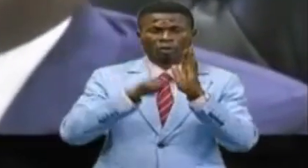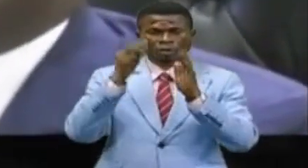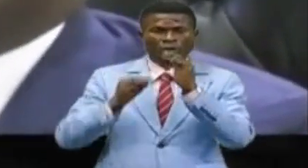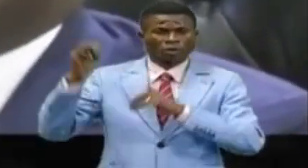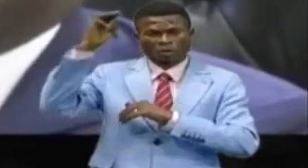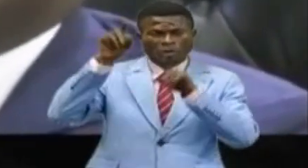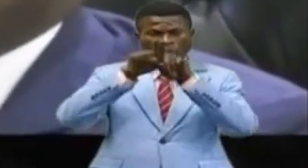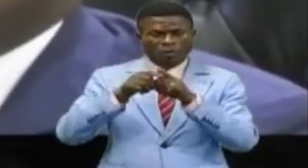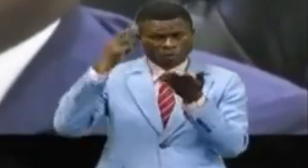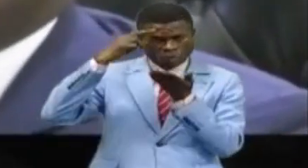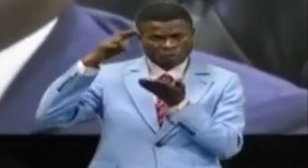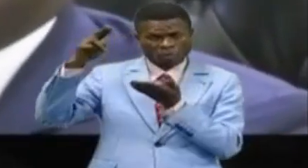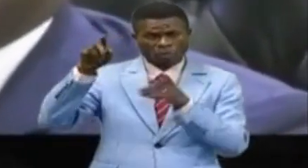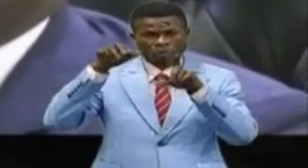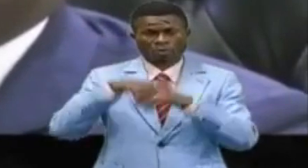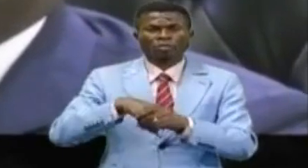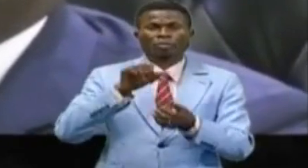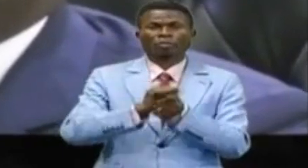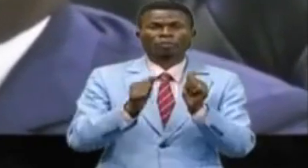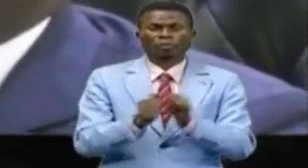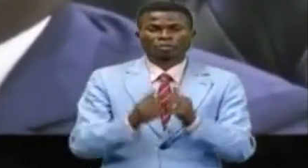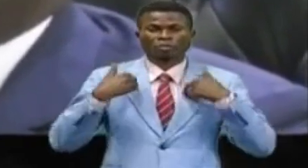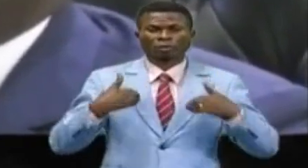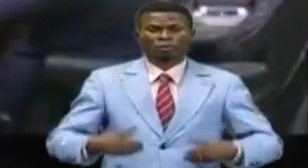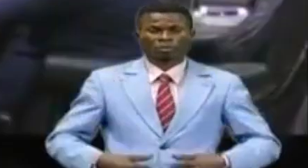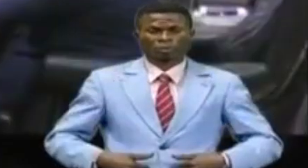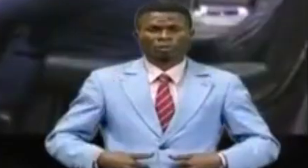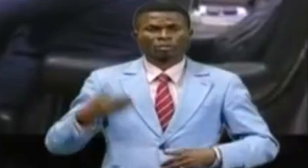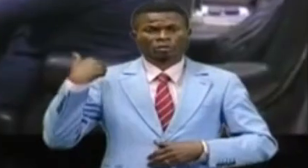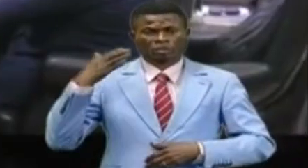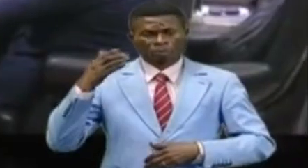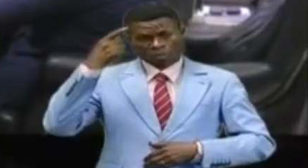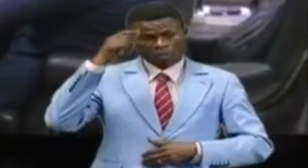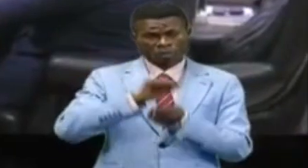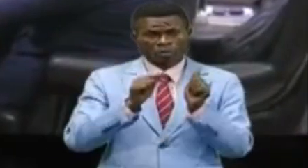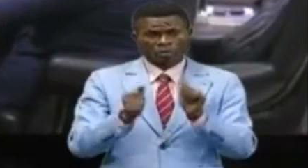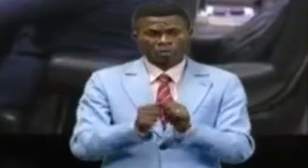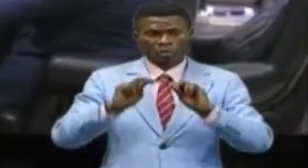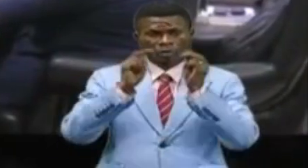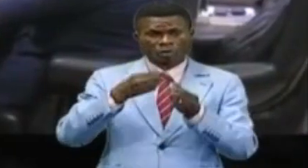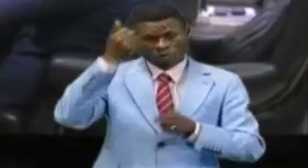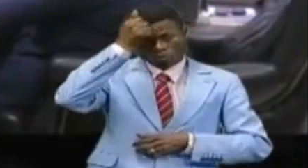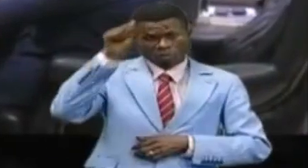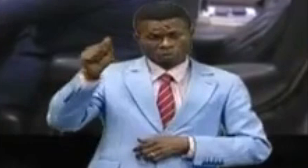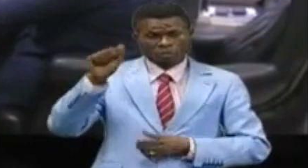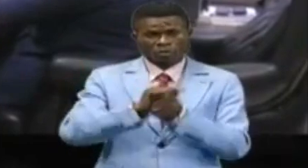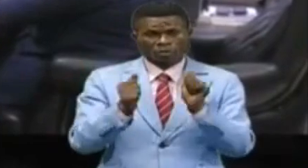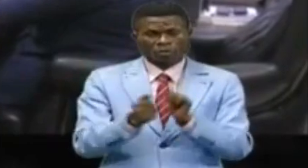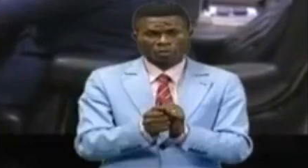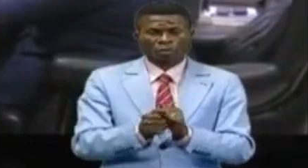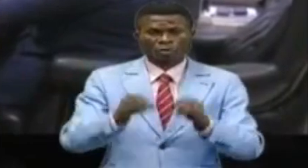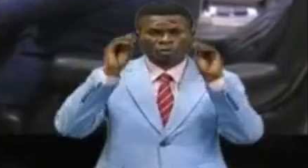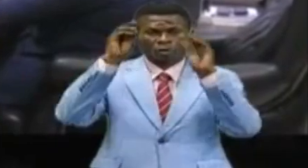et universitaire, ainsi que dans les secteurs de la santé publique. À propos des mouvements observés dans les secteurs des